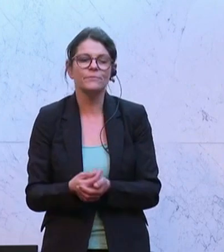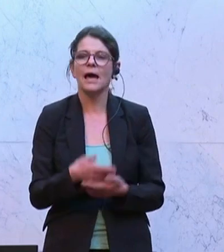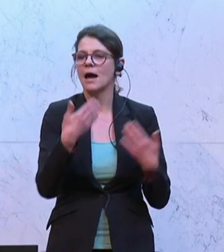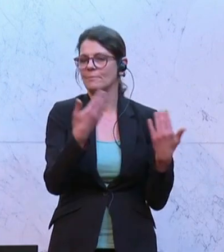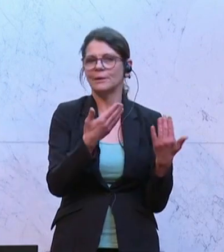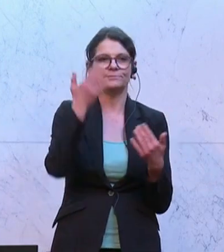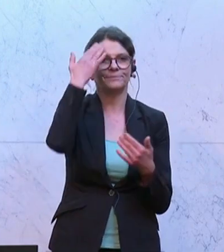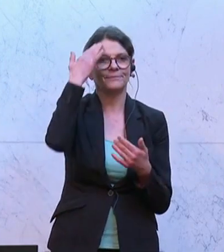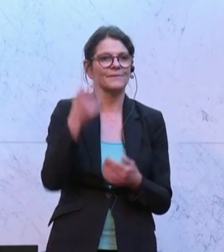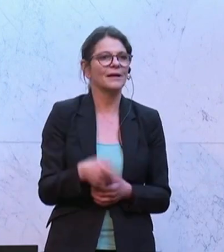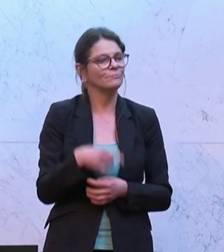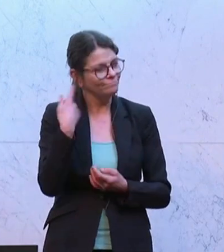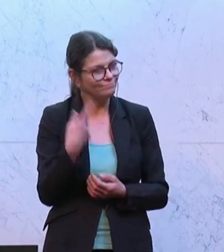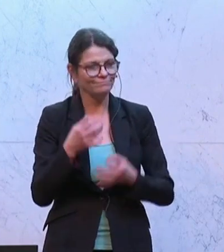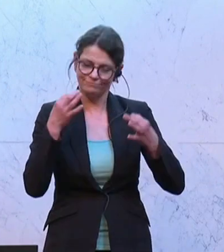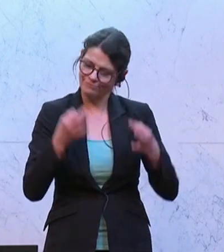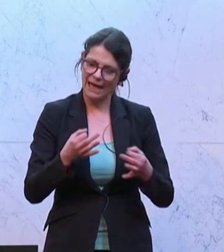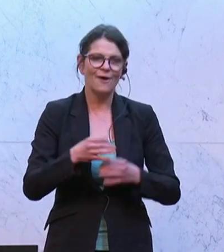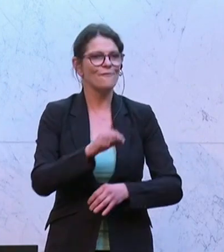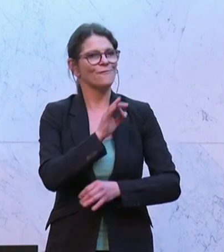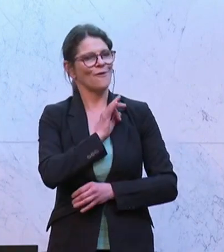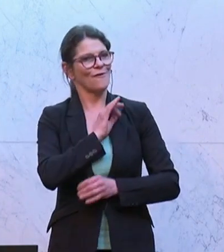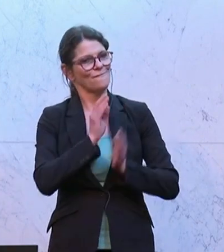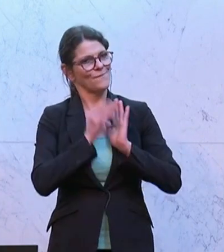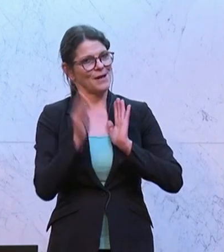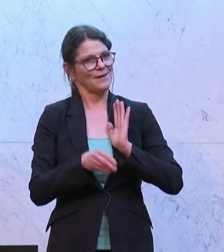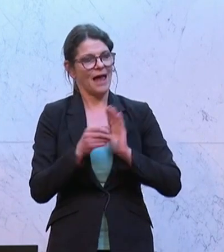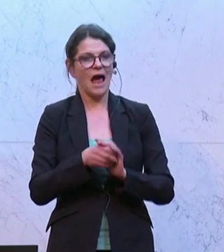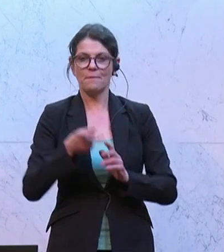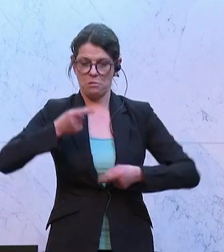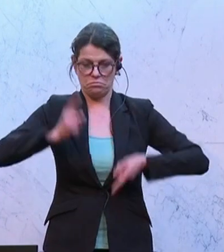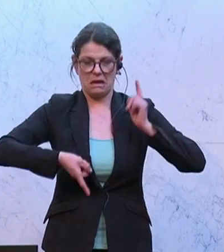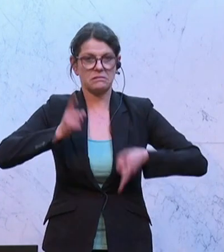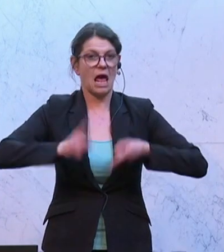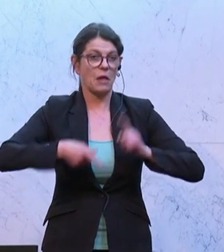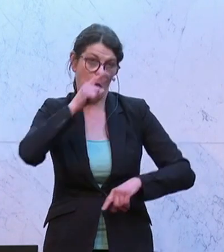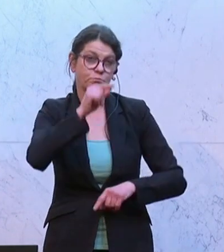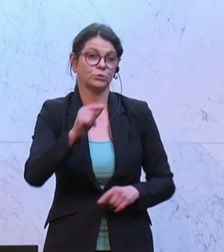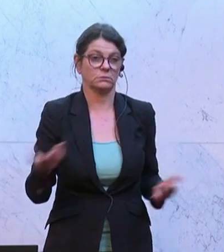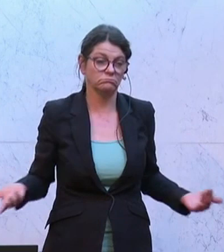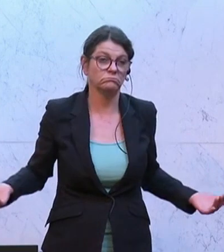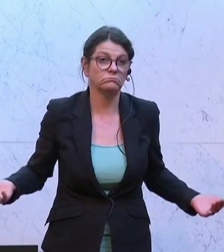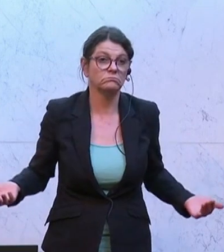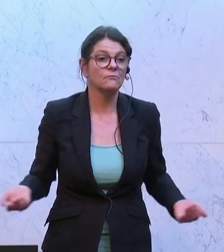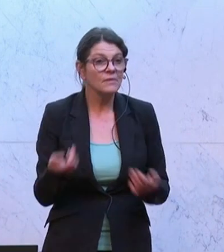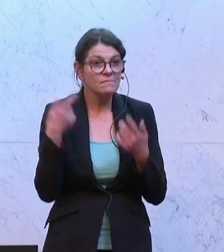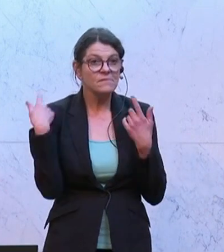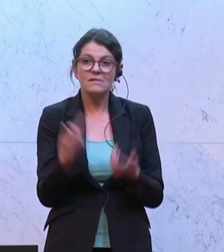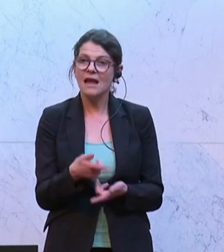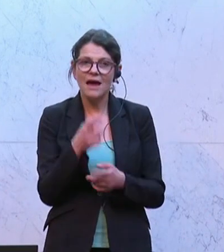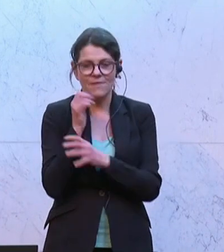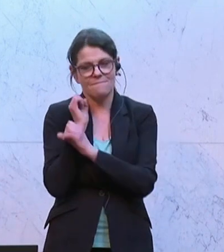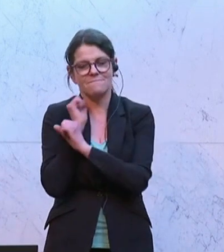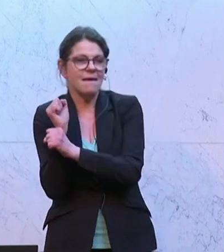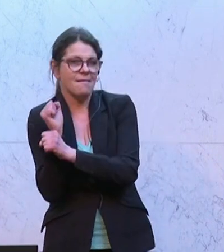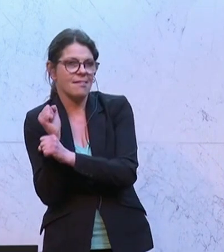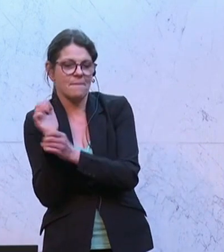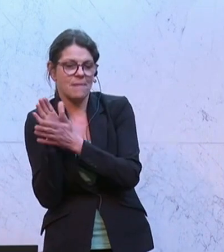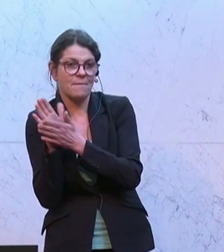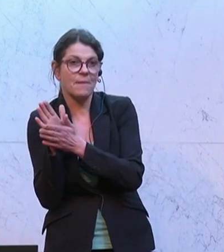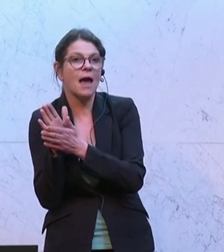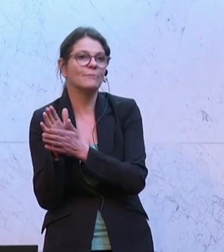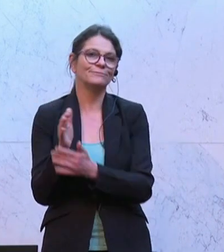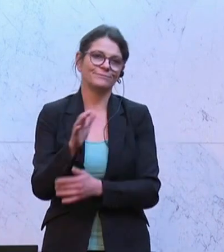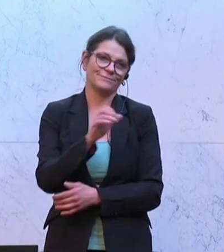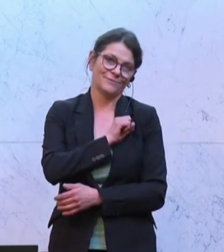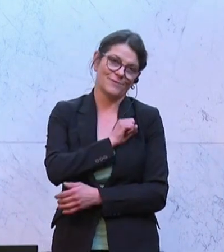einen aufrechten Freundschaftsvertrag mit Diktator Putin. Von diesem Einzementieren ins russische Gas profitiert